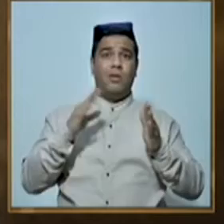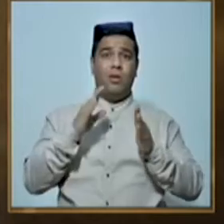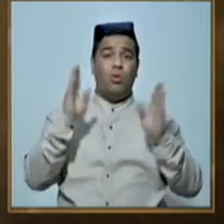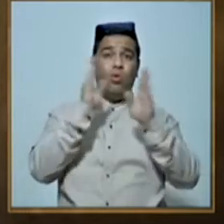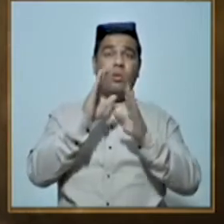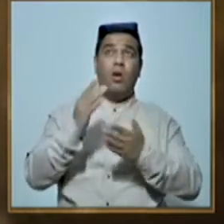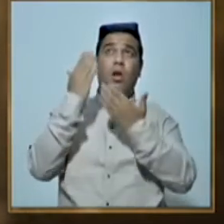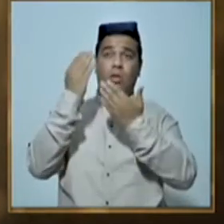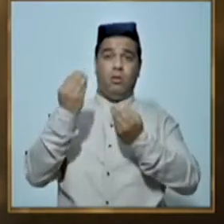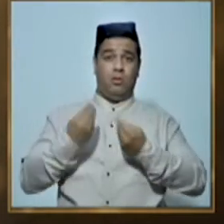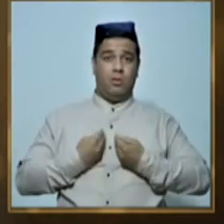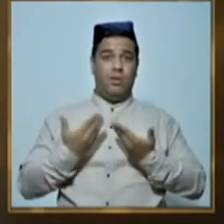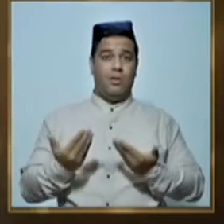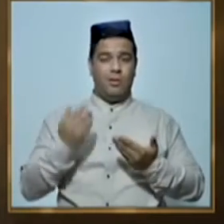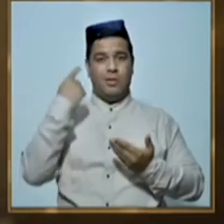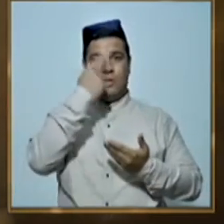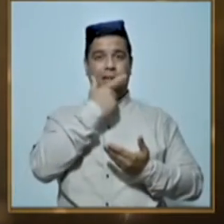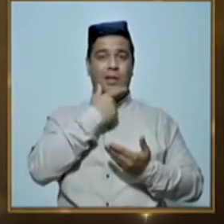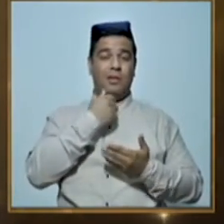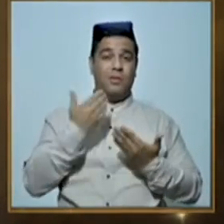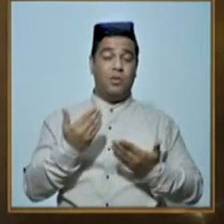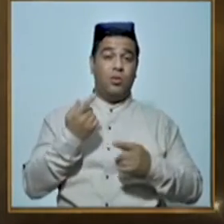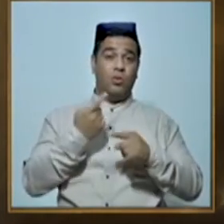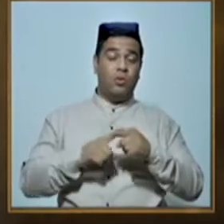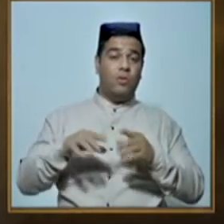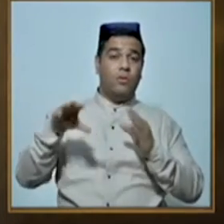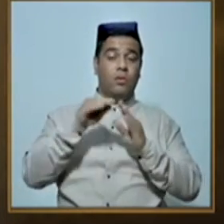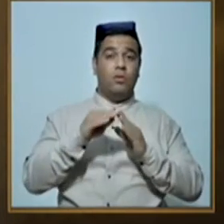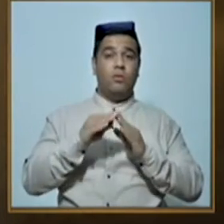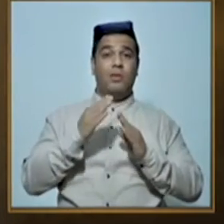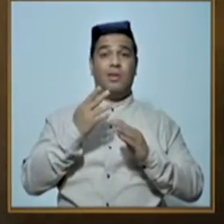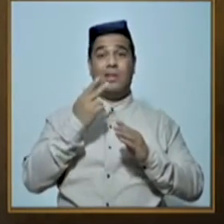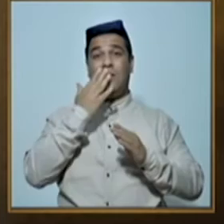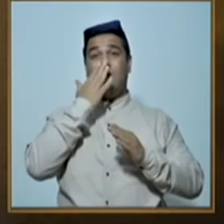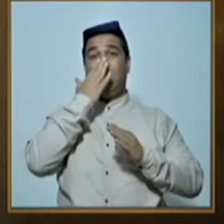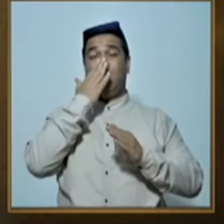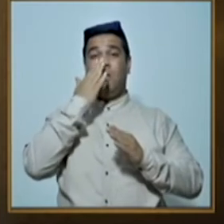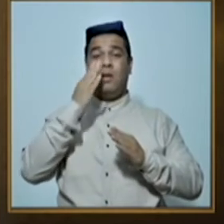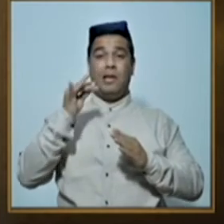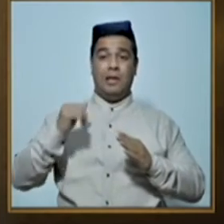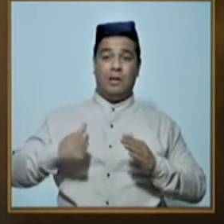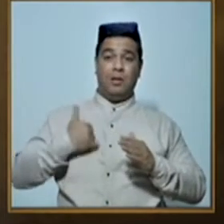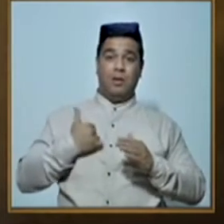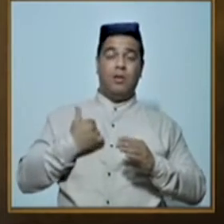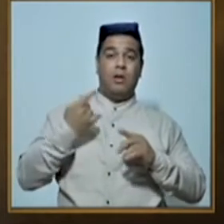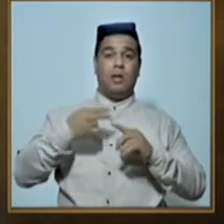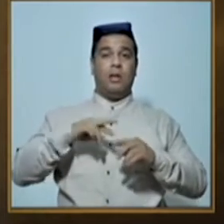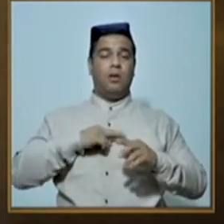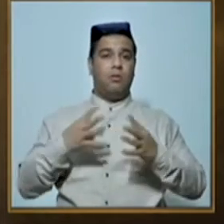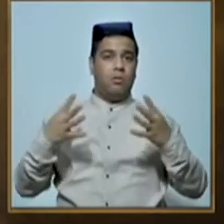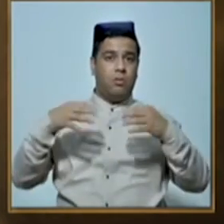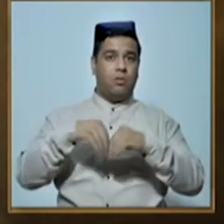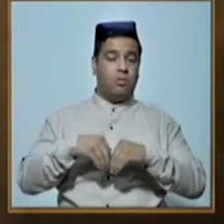qoladi, tasavvurga ketib qoladi. Ana ulamolar kibr bilan manmanlikni orasida nima farq bor deydi. Ko'ryapsizlarmi,